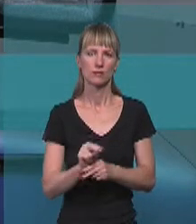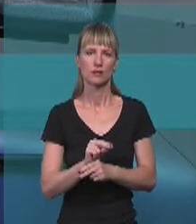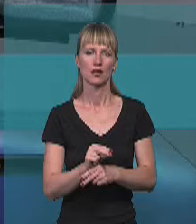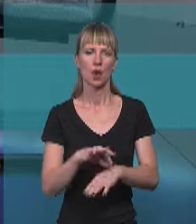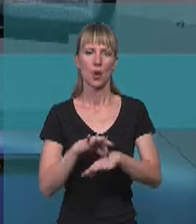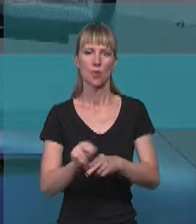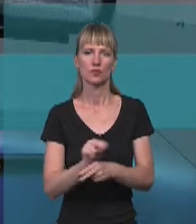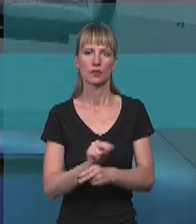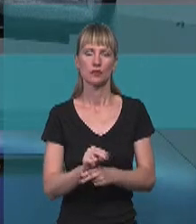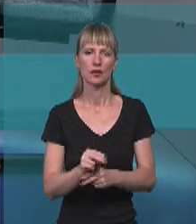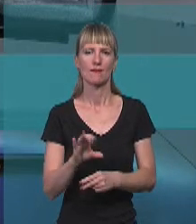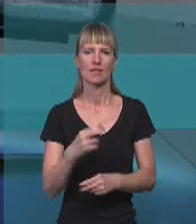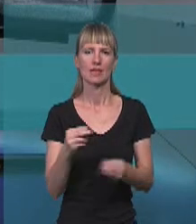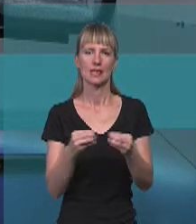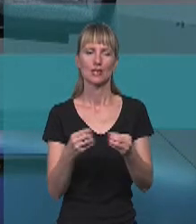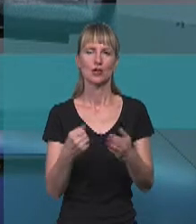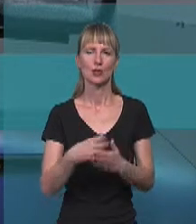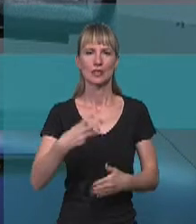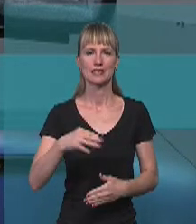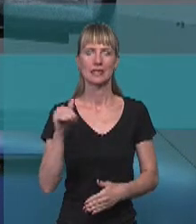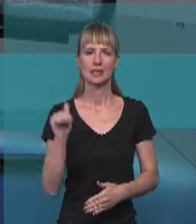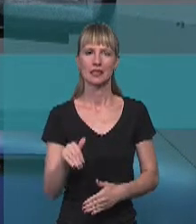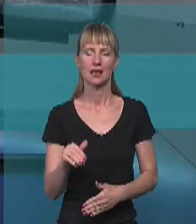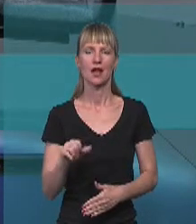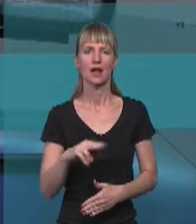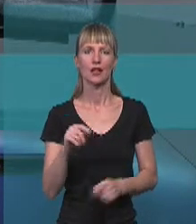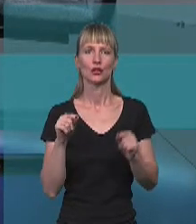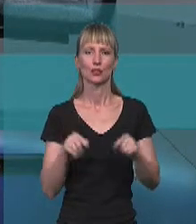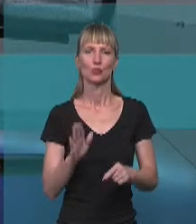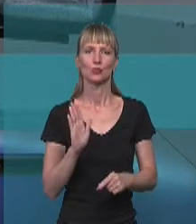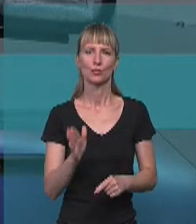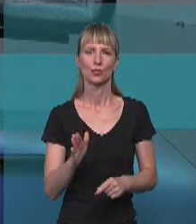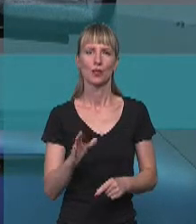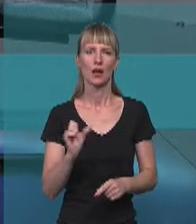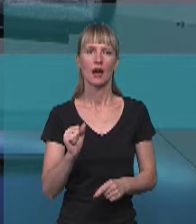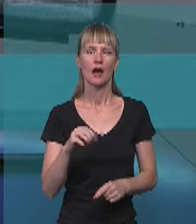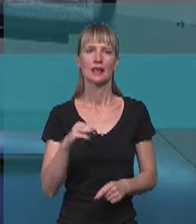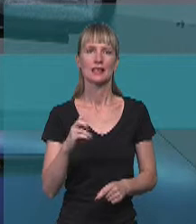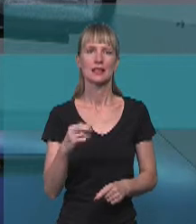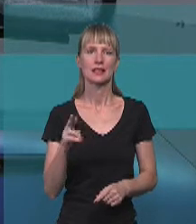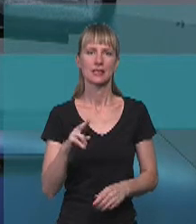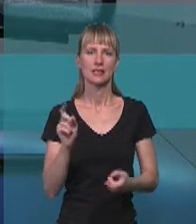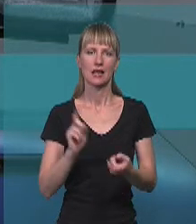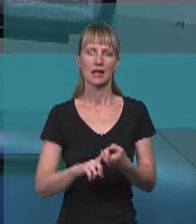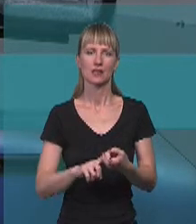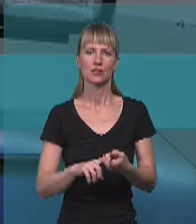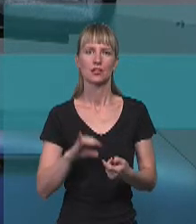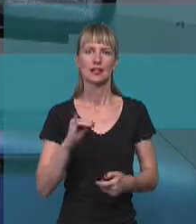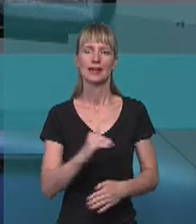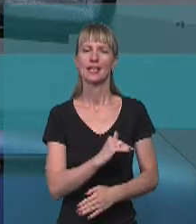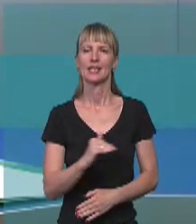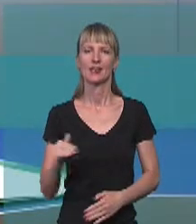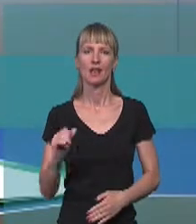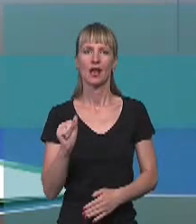від 10 до 30 тисяч. Да? Але ж тут буде атестація залежить, ну, залежить і